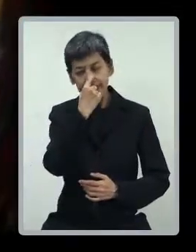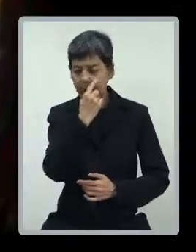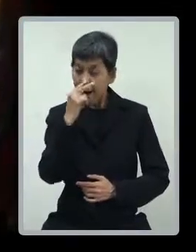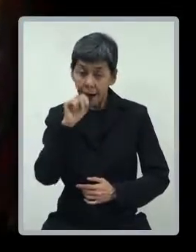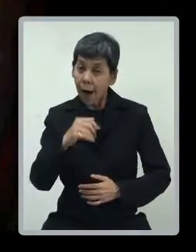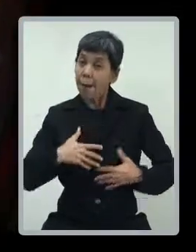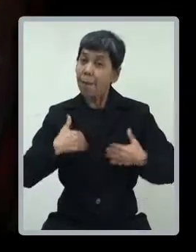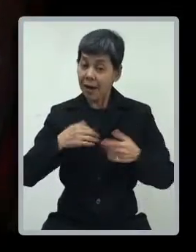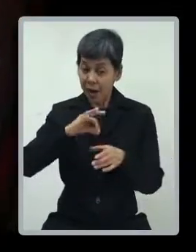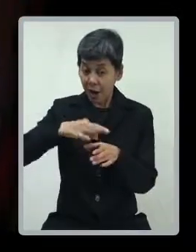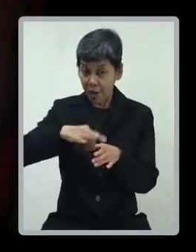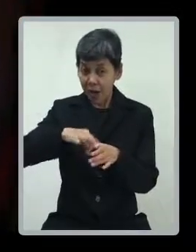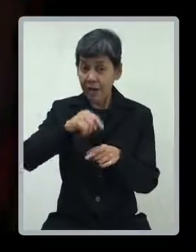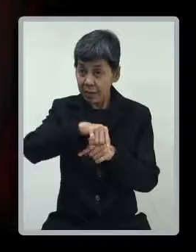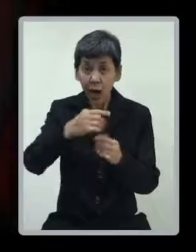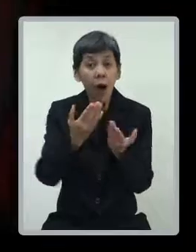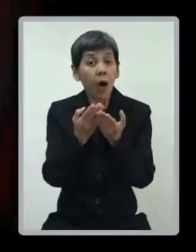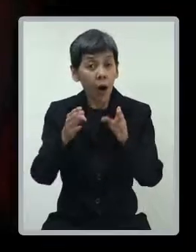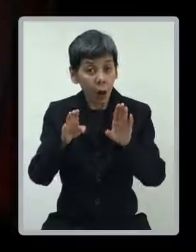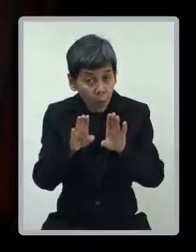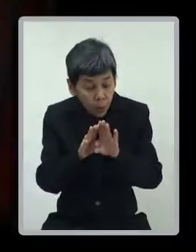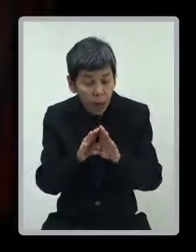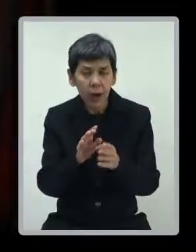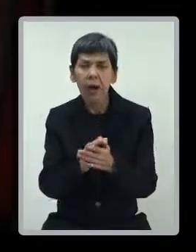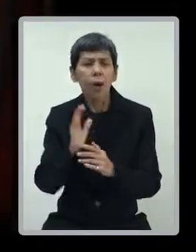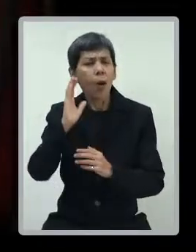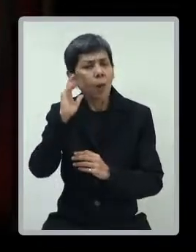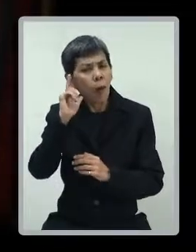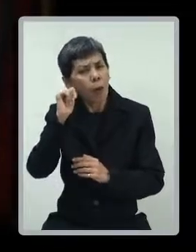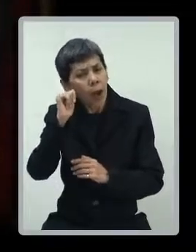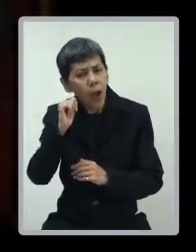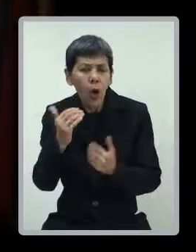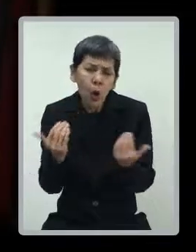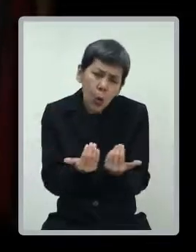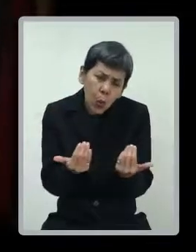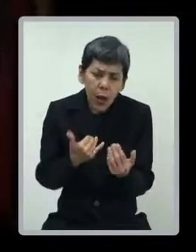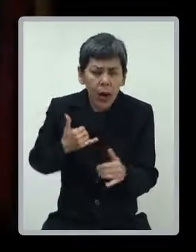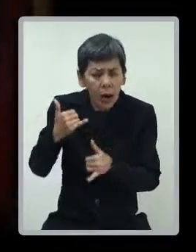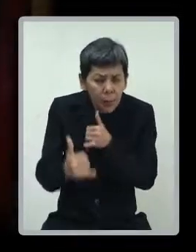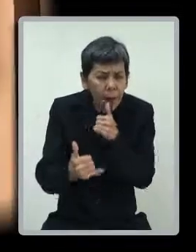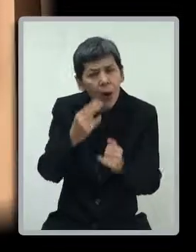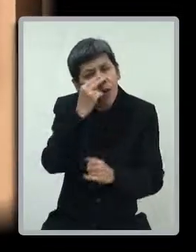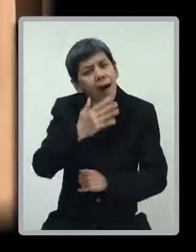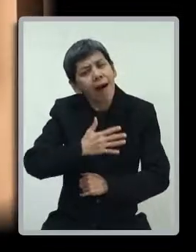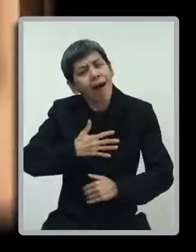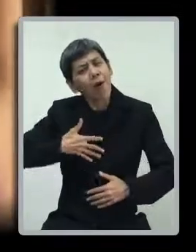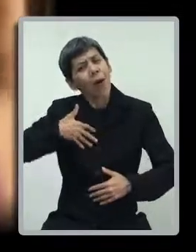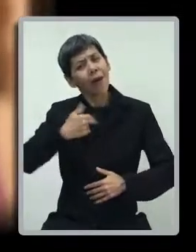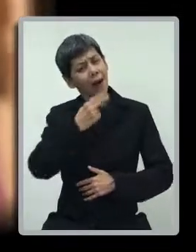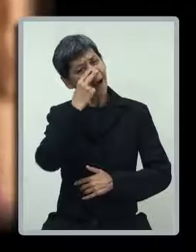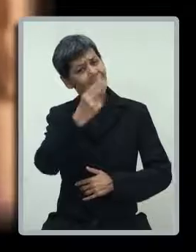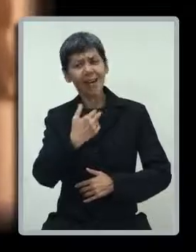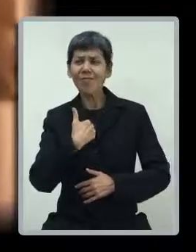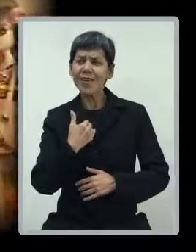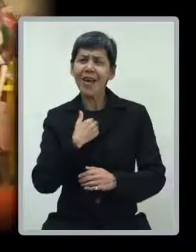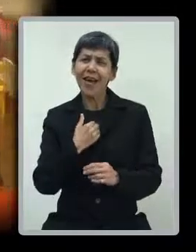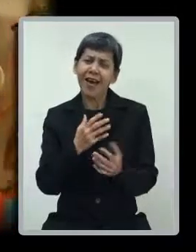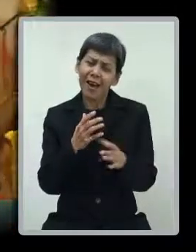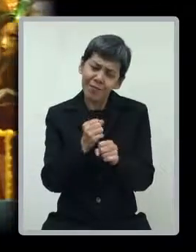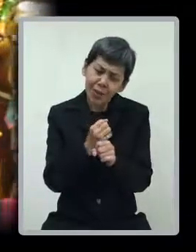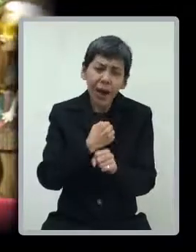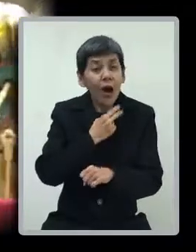ความสุขคาเฟ่ของผมเนี่ยทุกคนทุกครอบครัวตั้งแต่คุณพ่อคุณแม่คุณลูกเข้ามาแล้วก็มีความสุขได้เห็นงานศิล